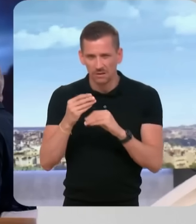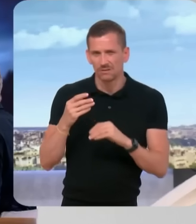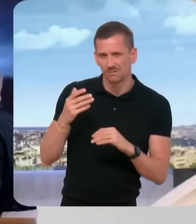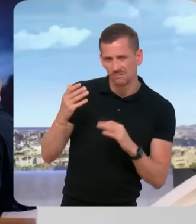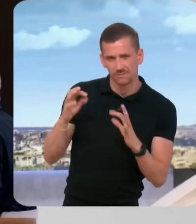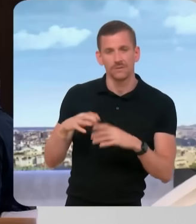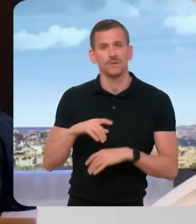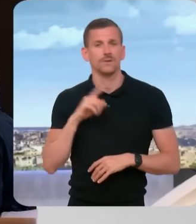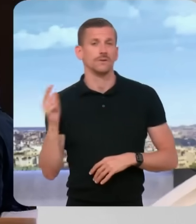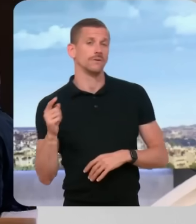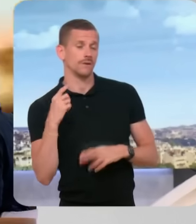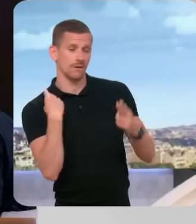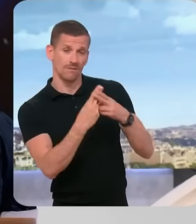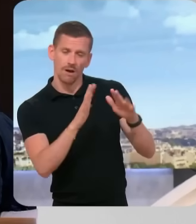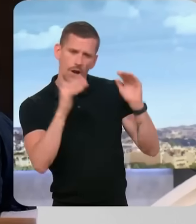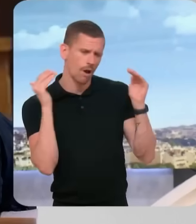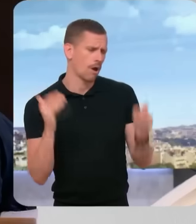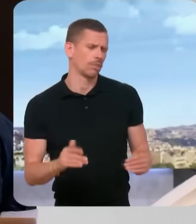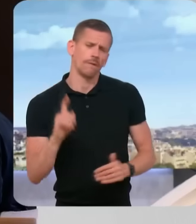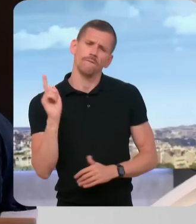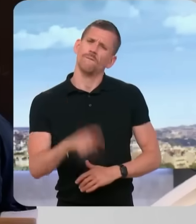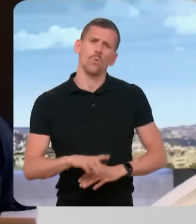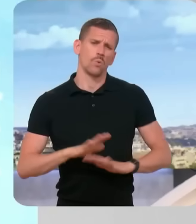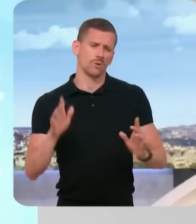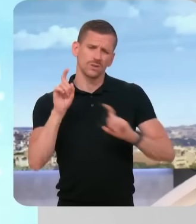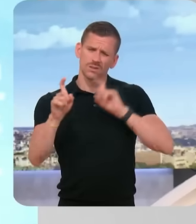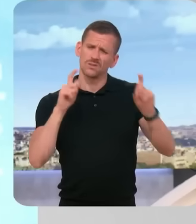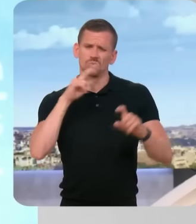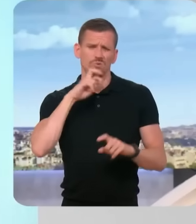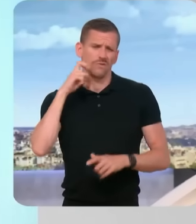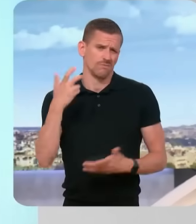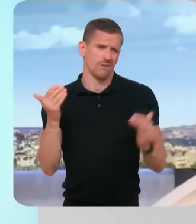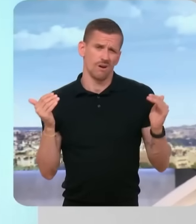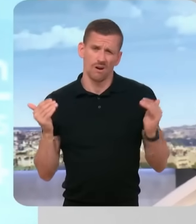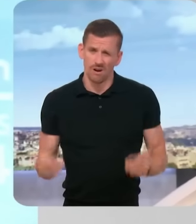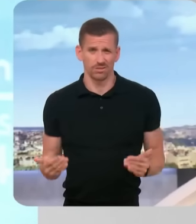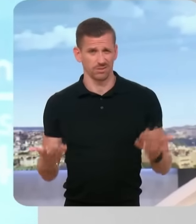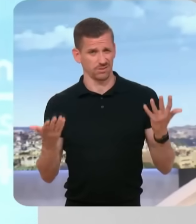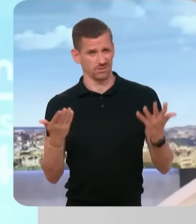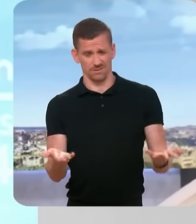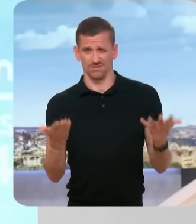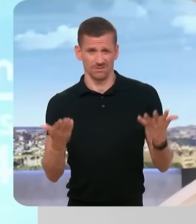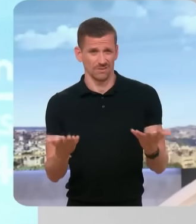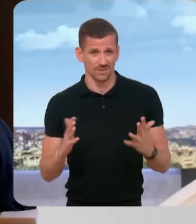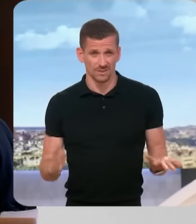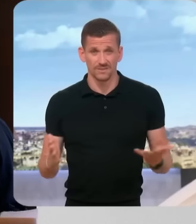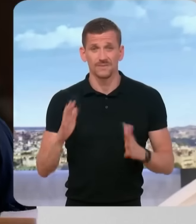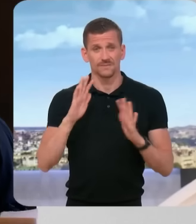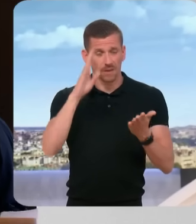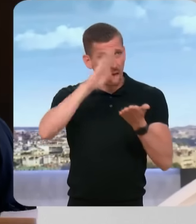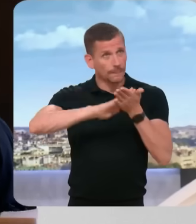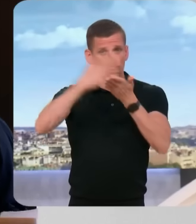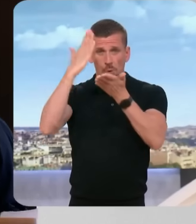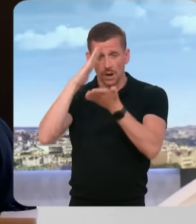fâcheuse sphère. Non, mais sérieusement, quoi. On est sur le service public de la télévision. Ce clip existe, monsieur Coquerel, ou non? Oui, non, mais attendez, je réponds. L'interprétation de ce clip, ça vient de la fâcheuse